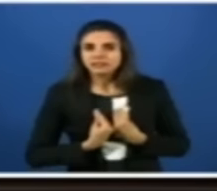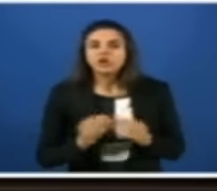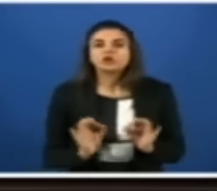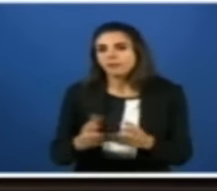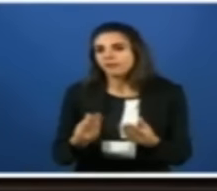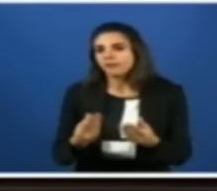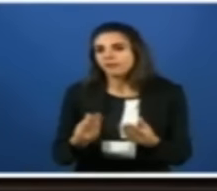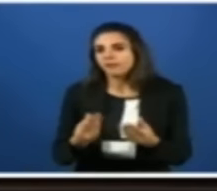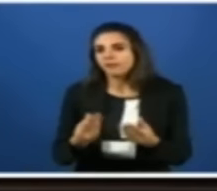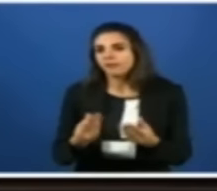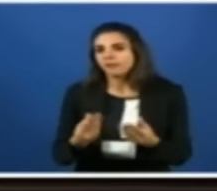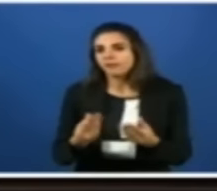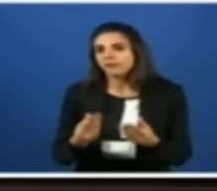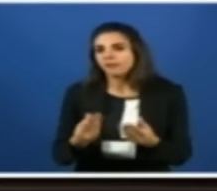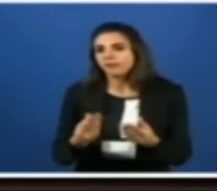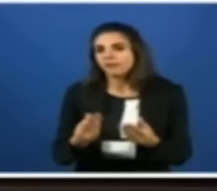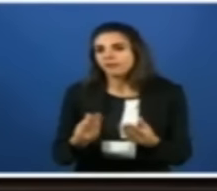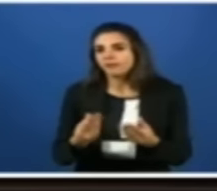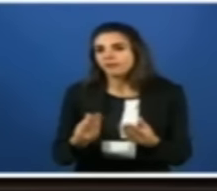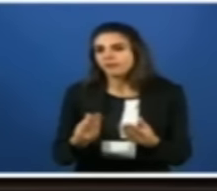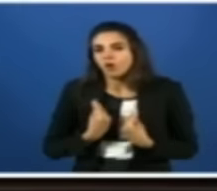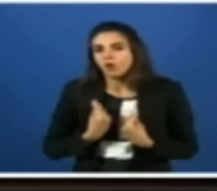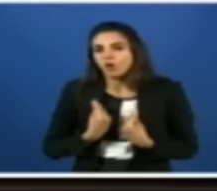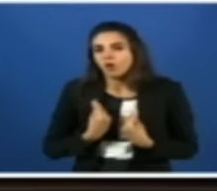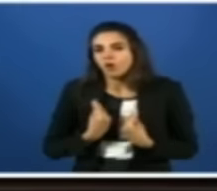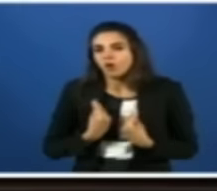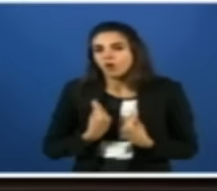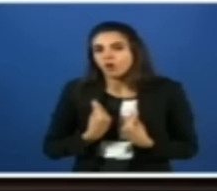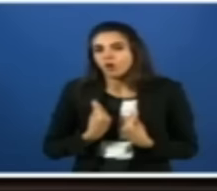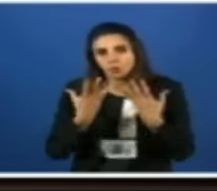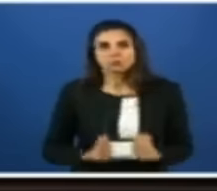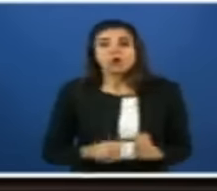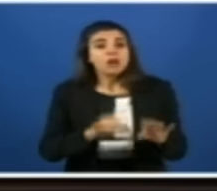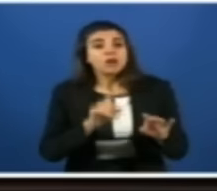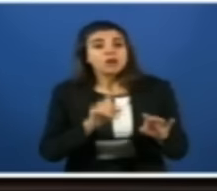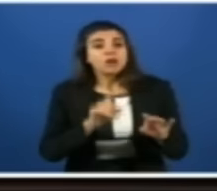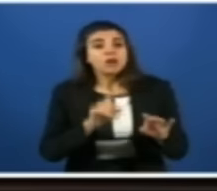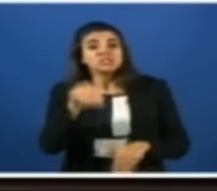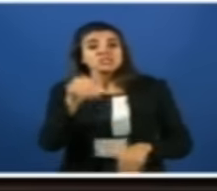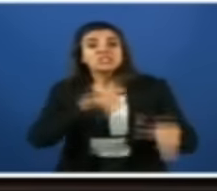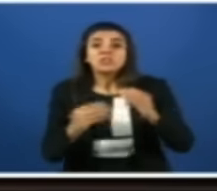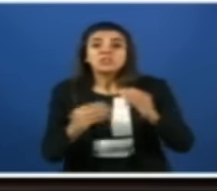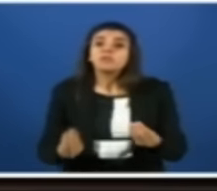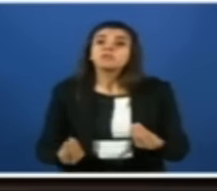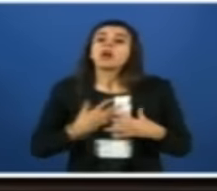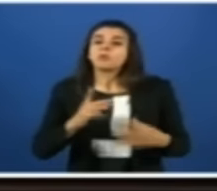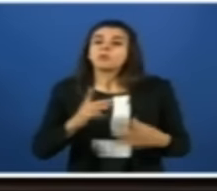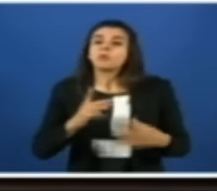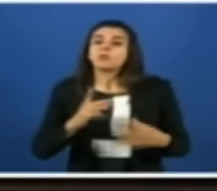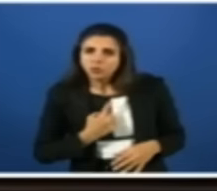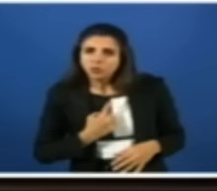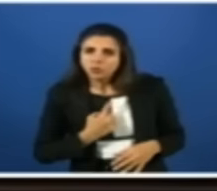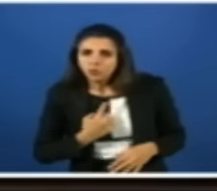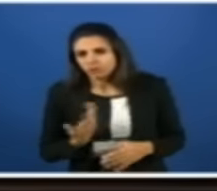çözümü gösterdi. Bunun üzerine de madem siz seçtirmiyorsunuz, o